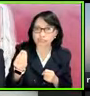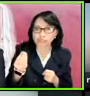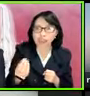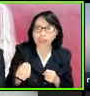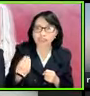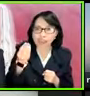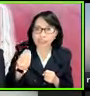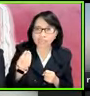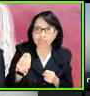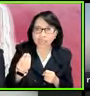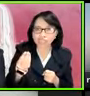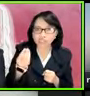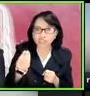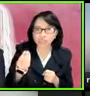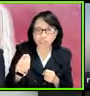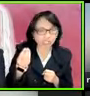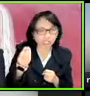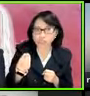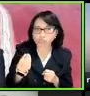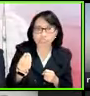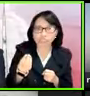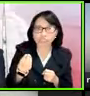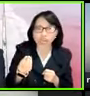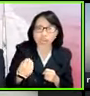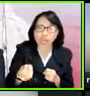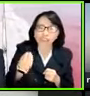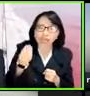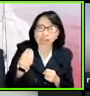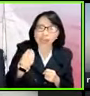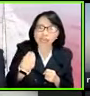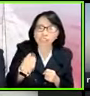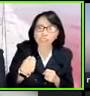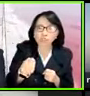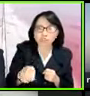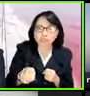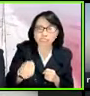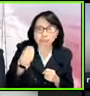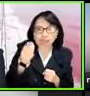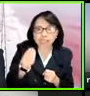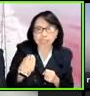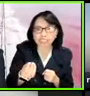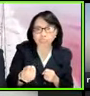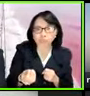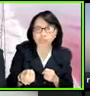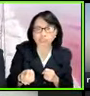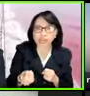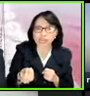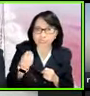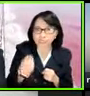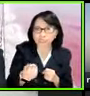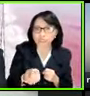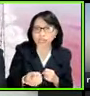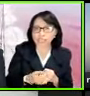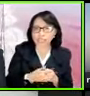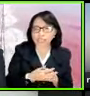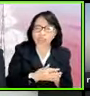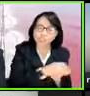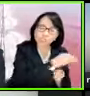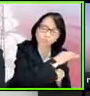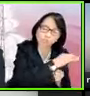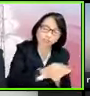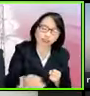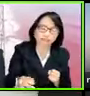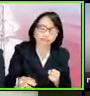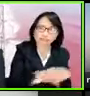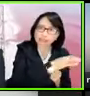ini rahasia bridges ini yang akan terus menyemangati hidup kita di dunia ini